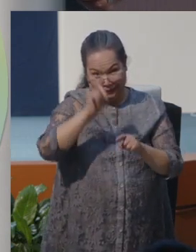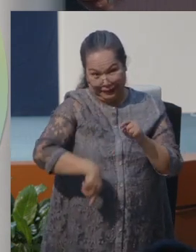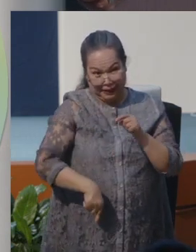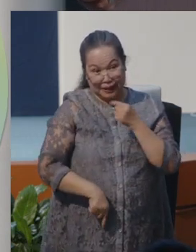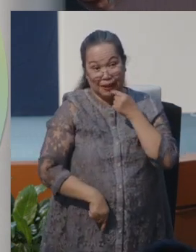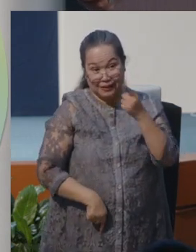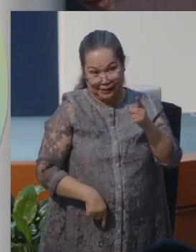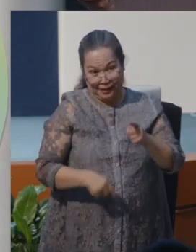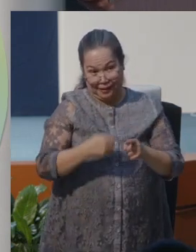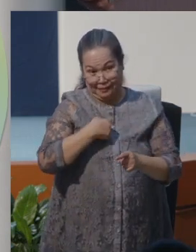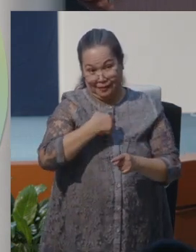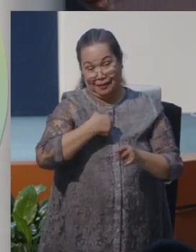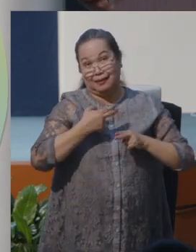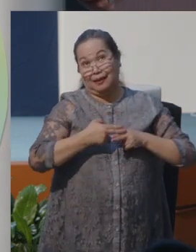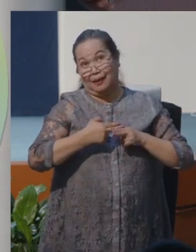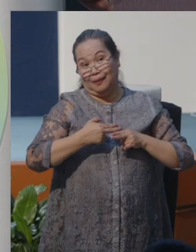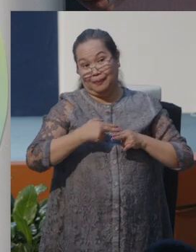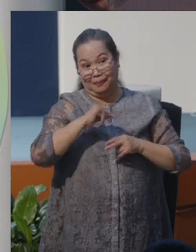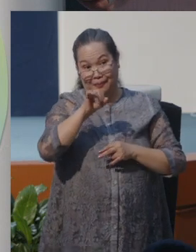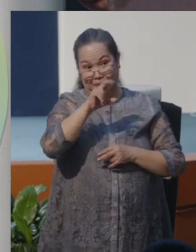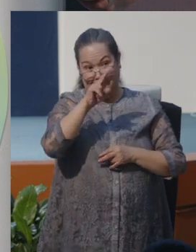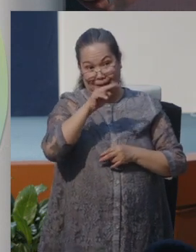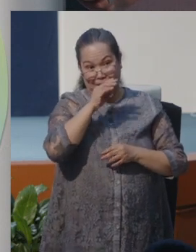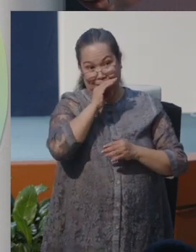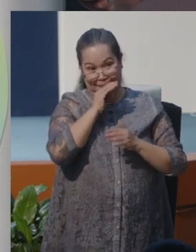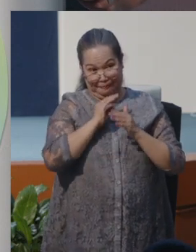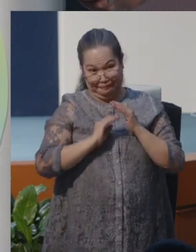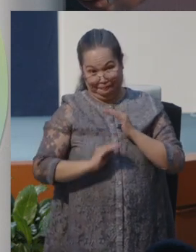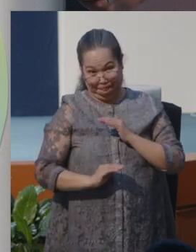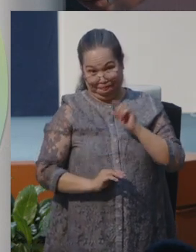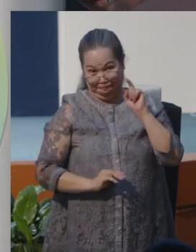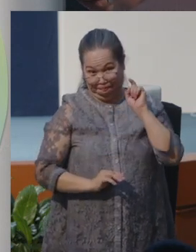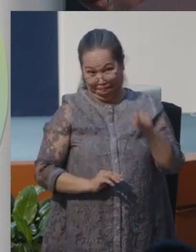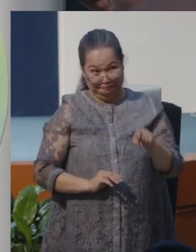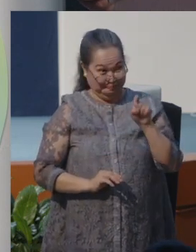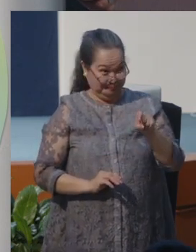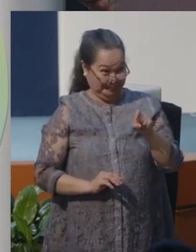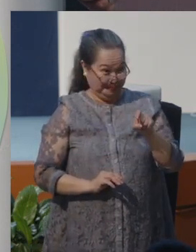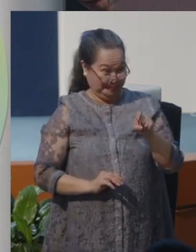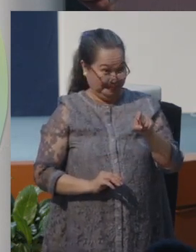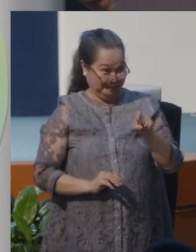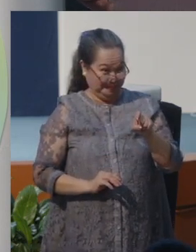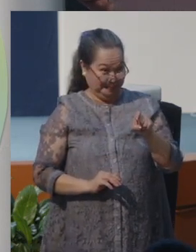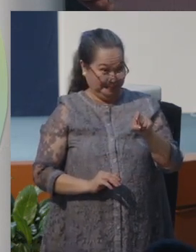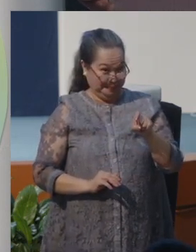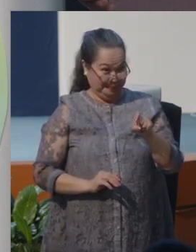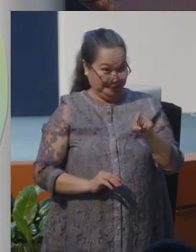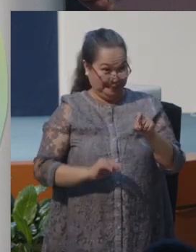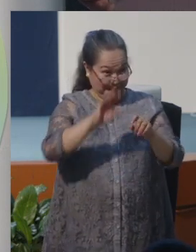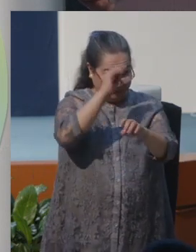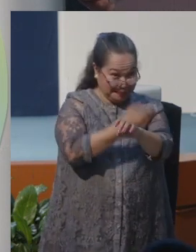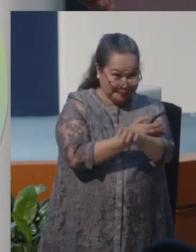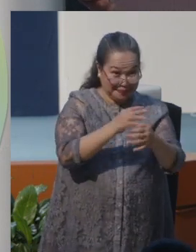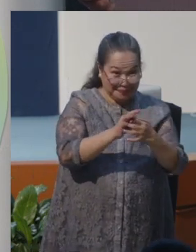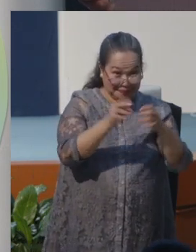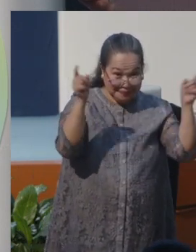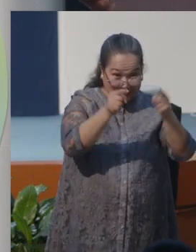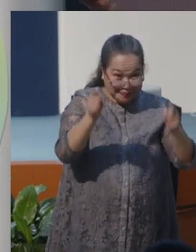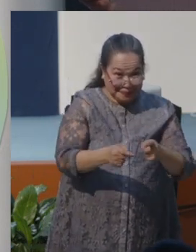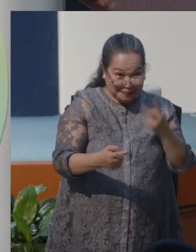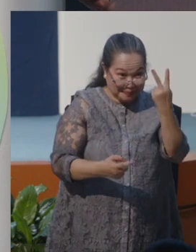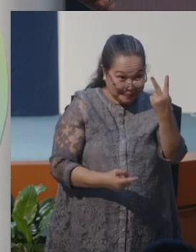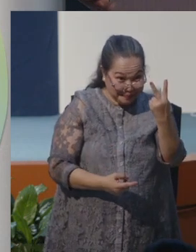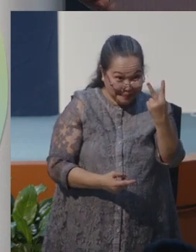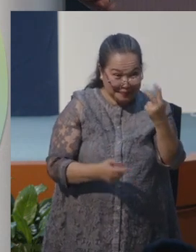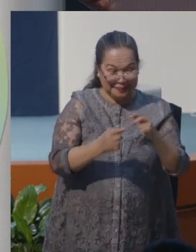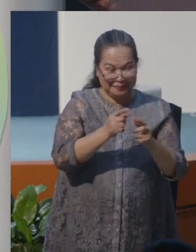pangalan dahil sa kanyang kababaang loob. Si Son of Thunder ngayon,